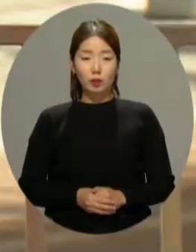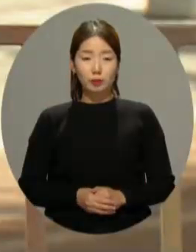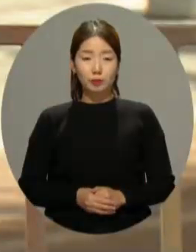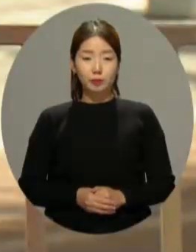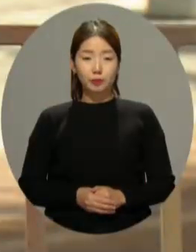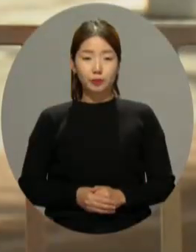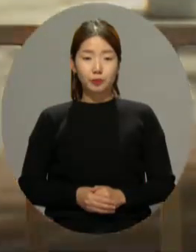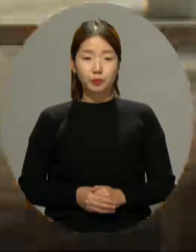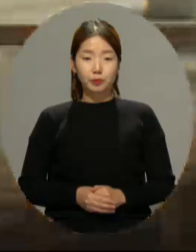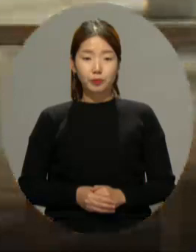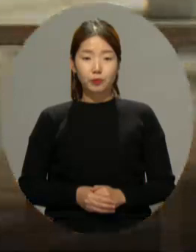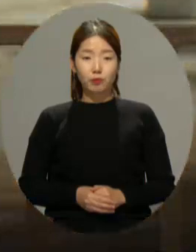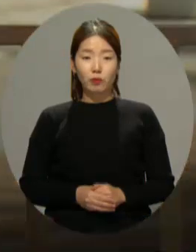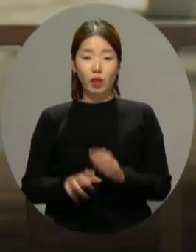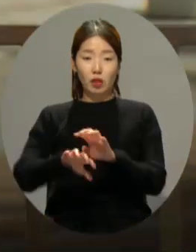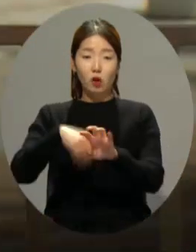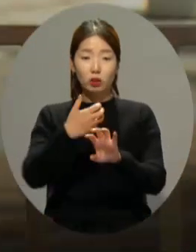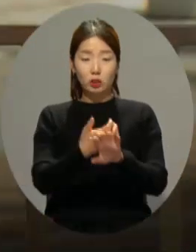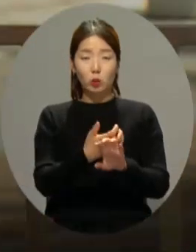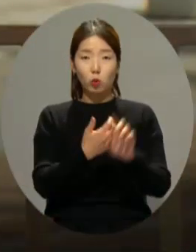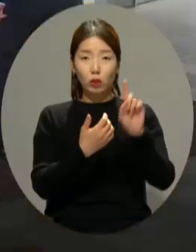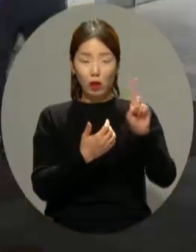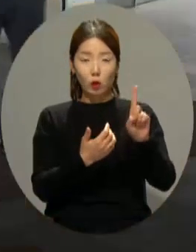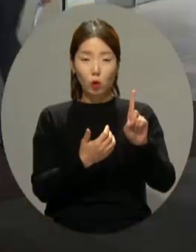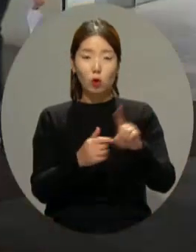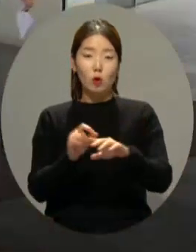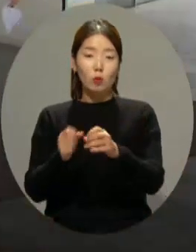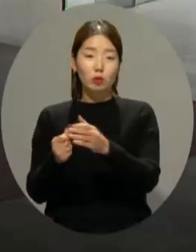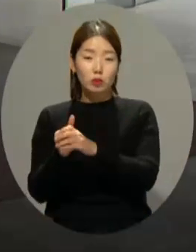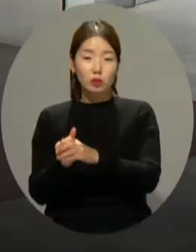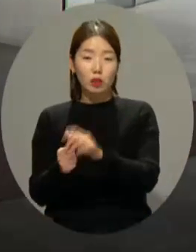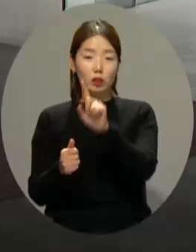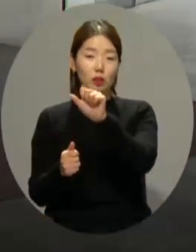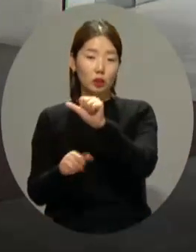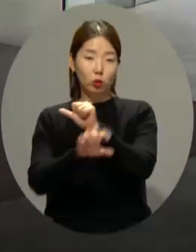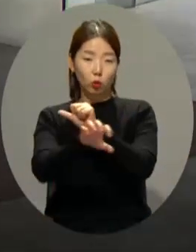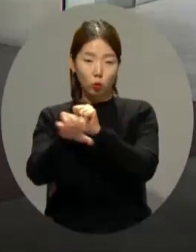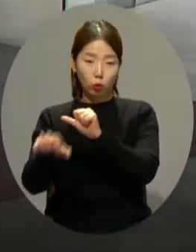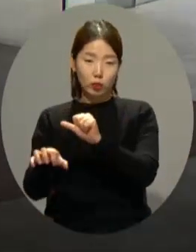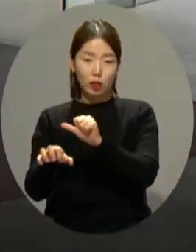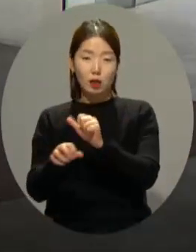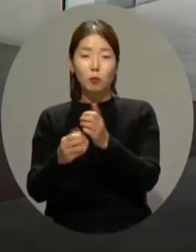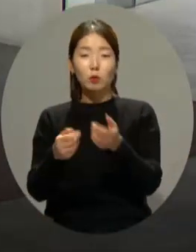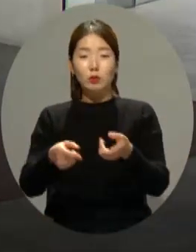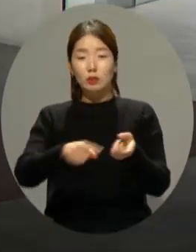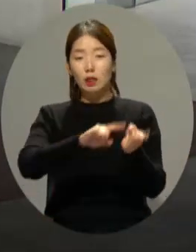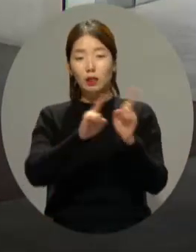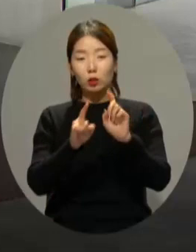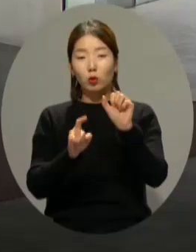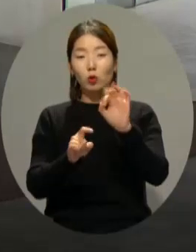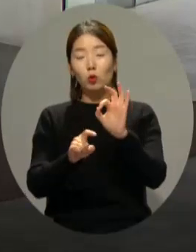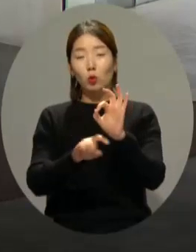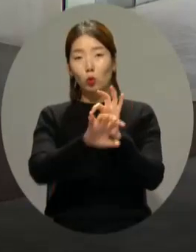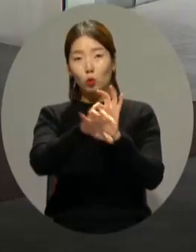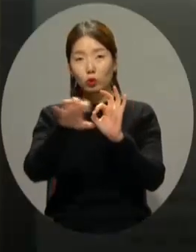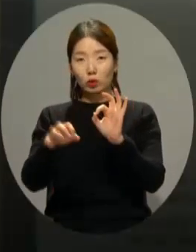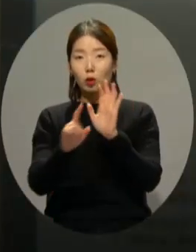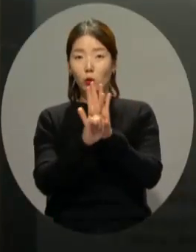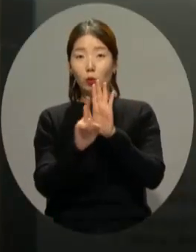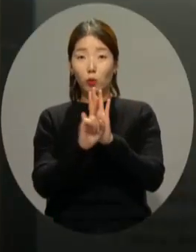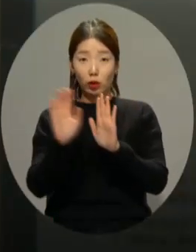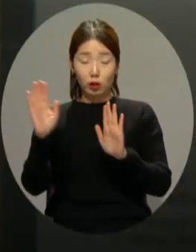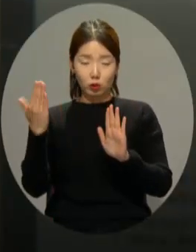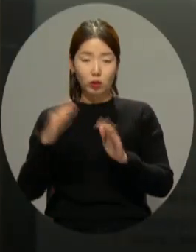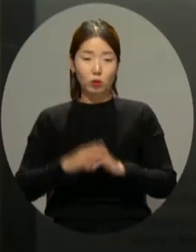한 곳 그 다음에 접속하게 생 15곳 우리 동네 사이에 10곳이 작년에 저희가 선정하는 동무하는